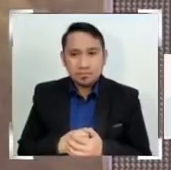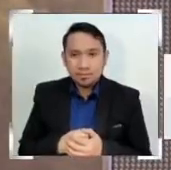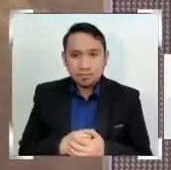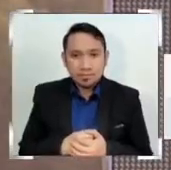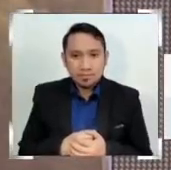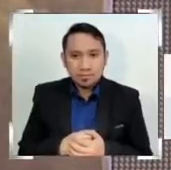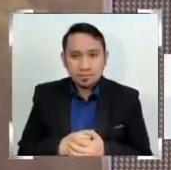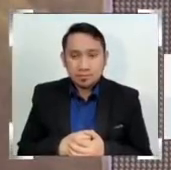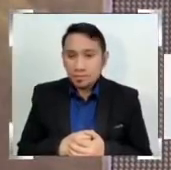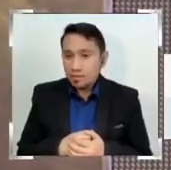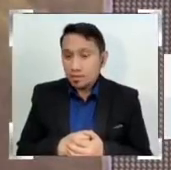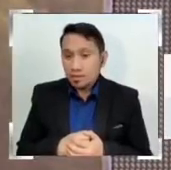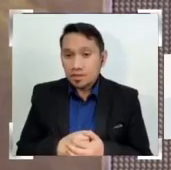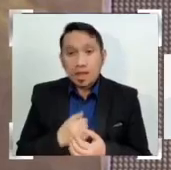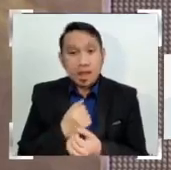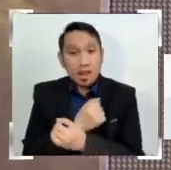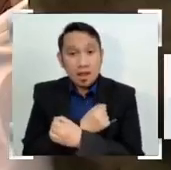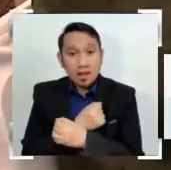Love the Philippines.